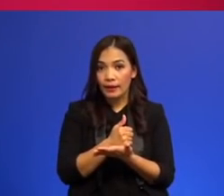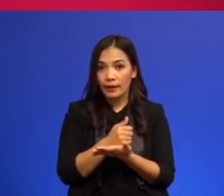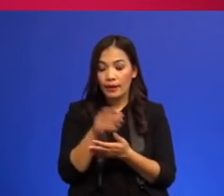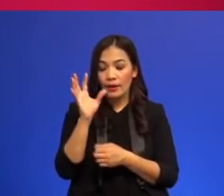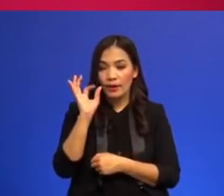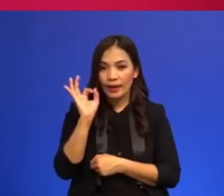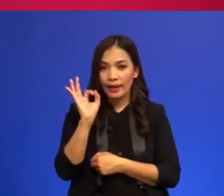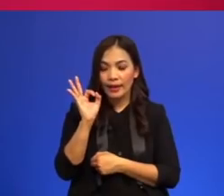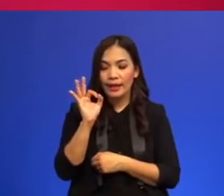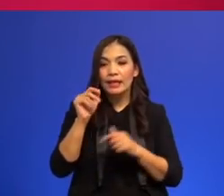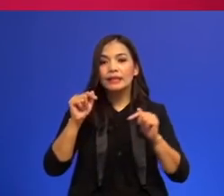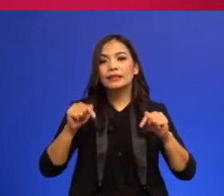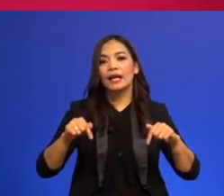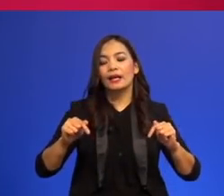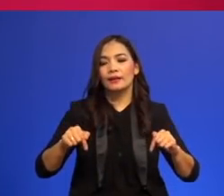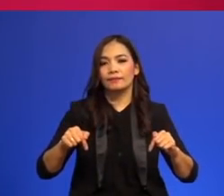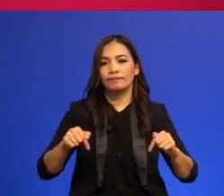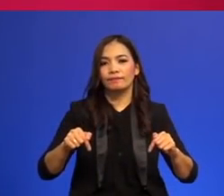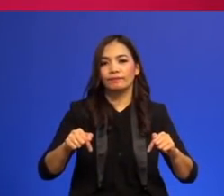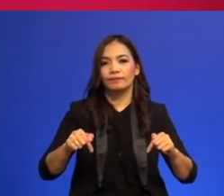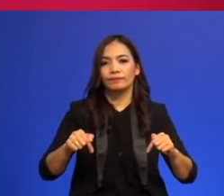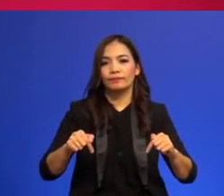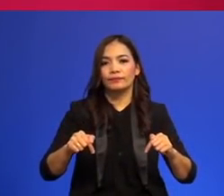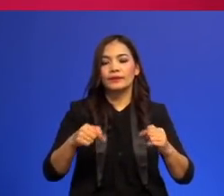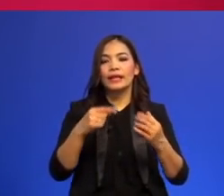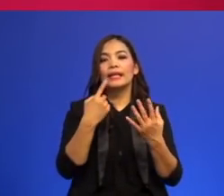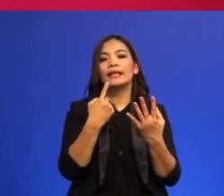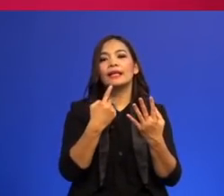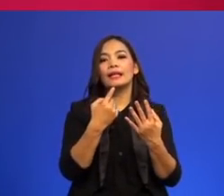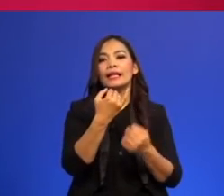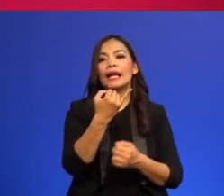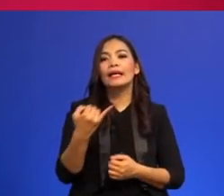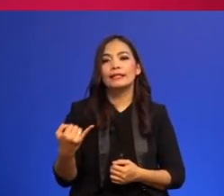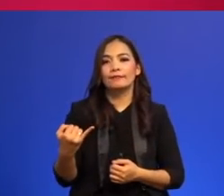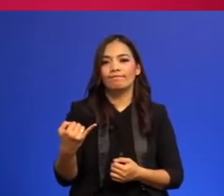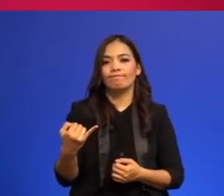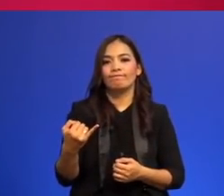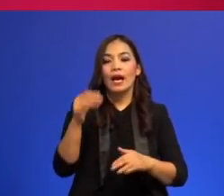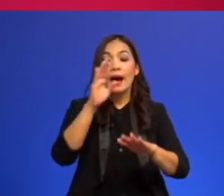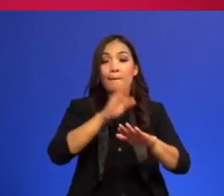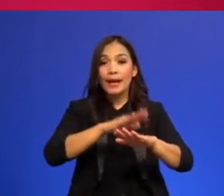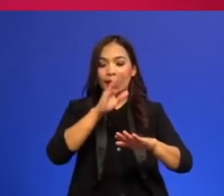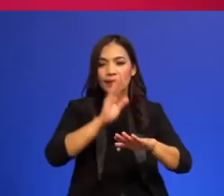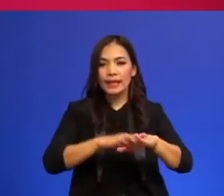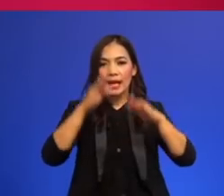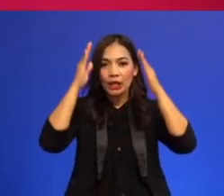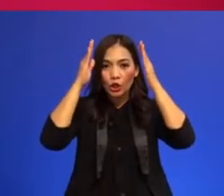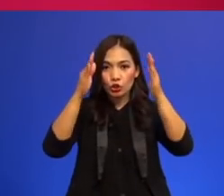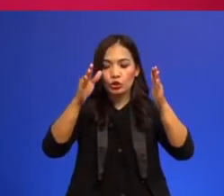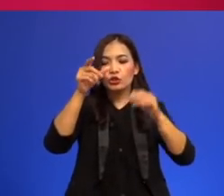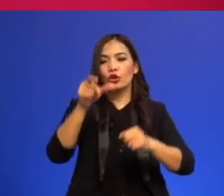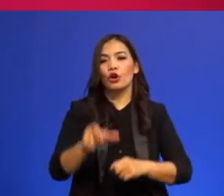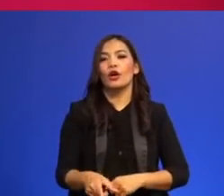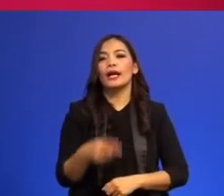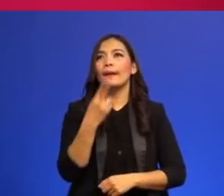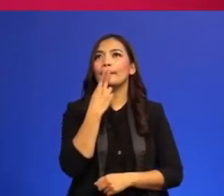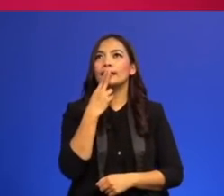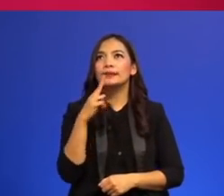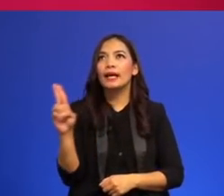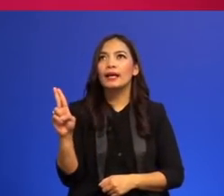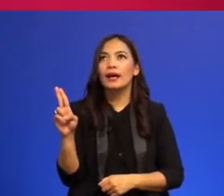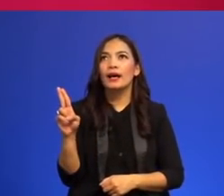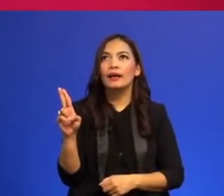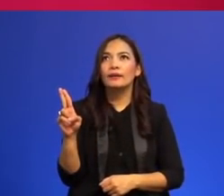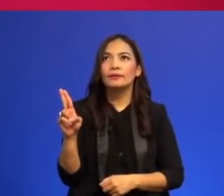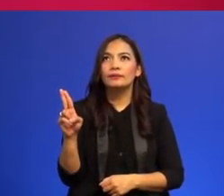Oke. Nah sekarang butir yang terakhir. Panggilan khusus orang percaya. Nah, ini